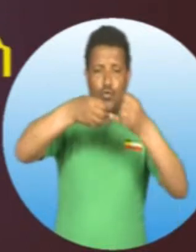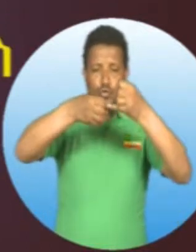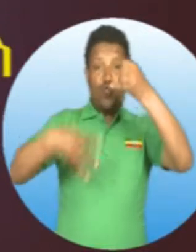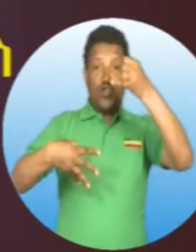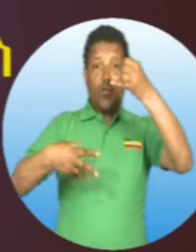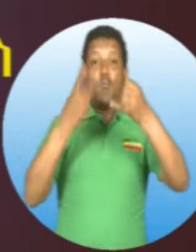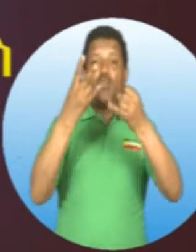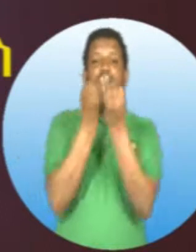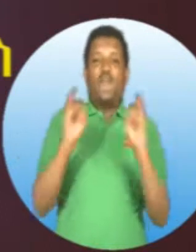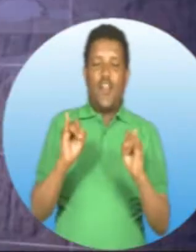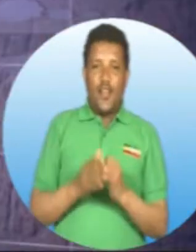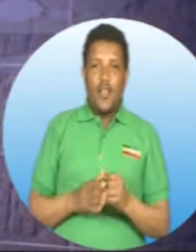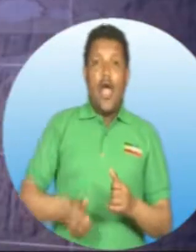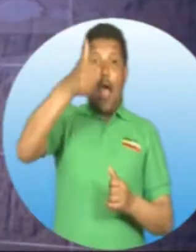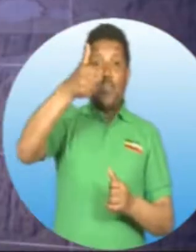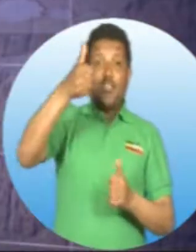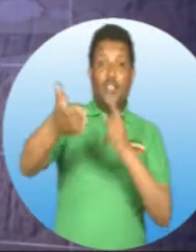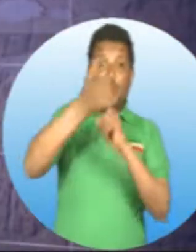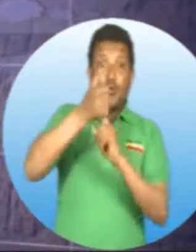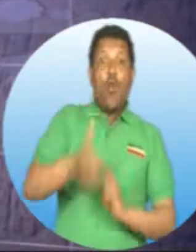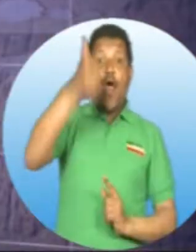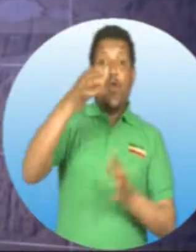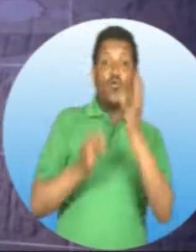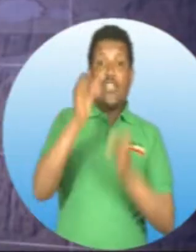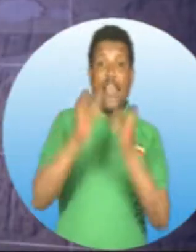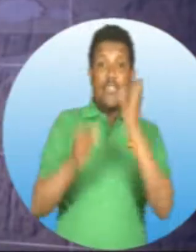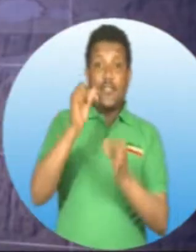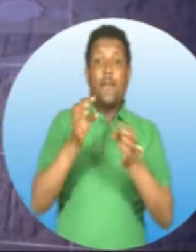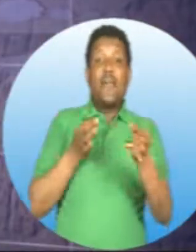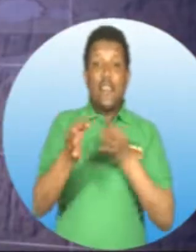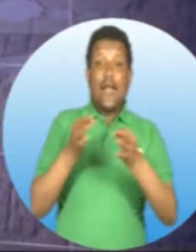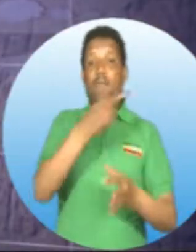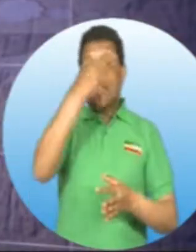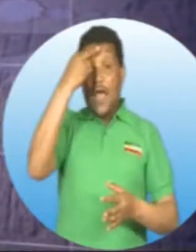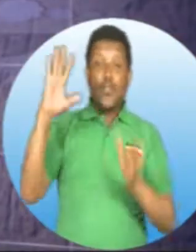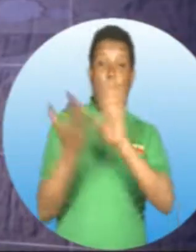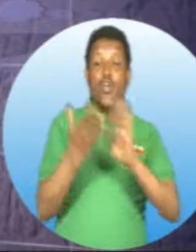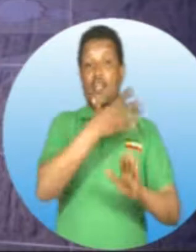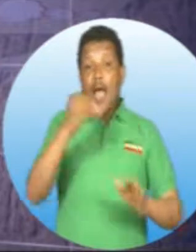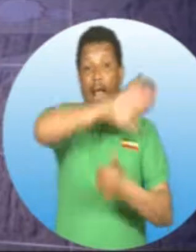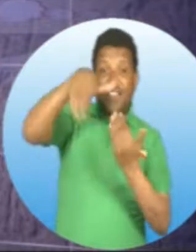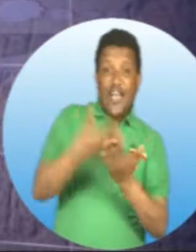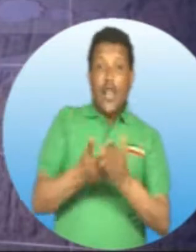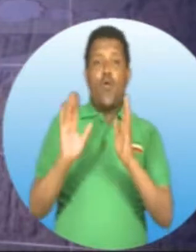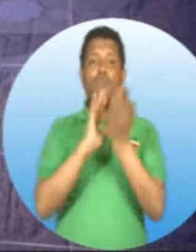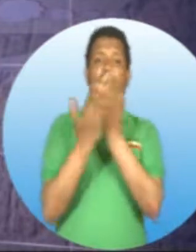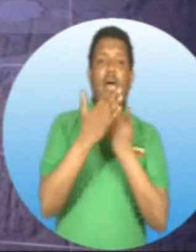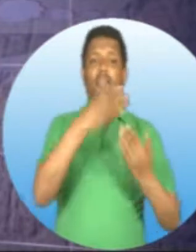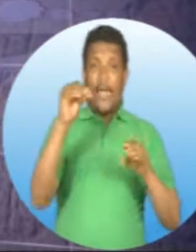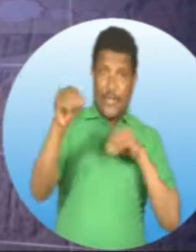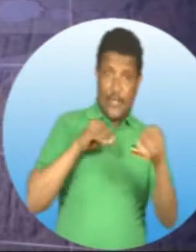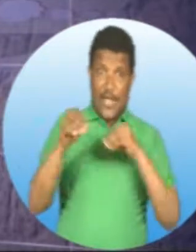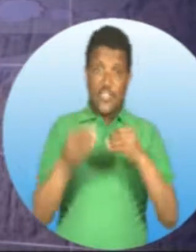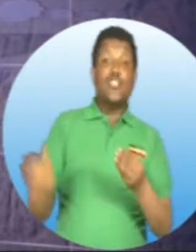ተብለው በሁለት ይከፈላሉ። አብይ ጭብጥ ለዋናው ታሪክ መተረክ ምክንያት የሆነና ከአጠቃላዩ